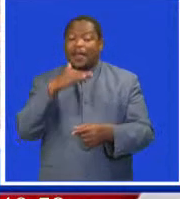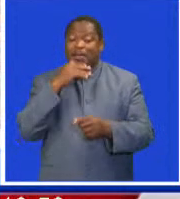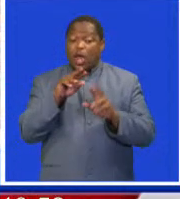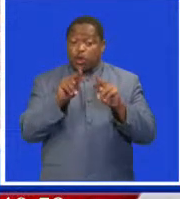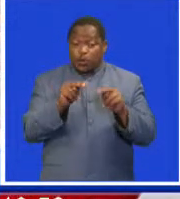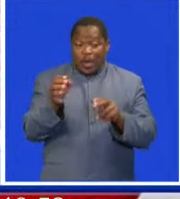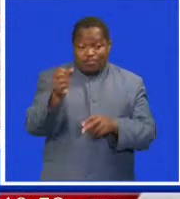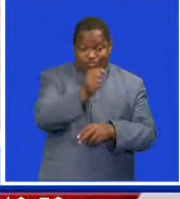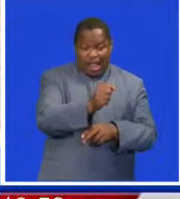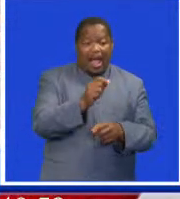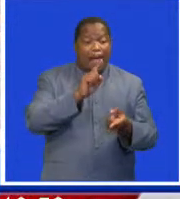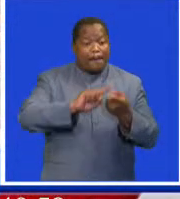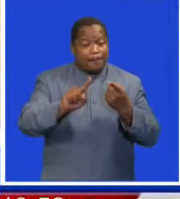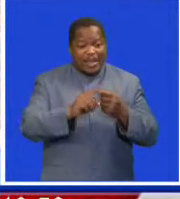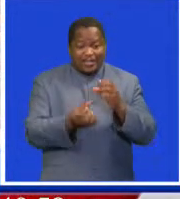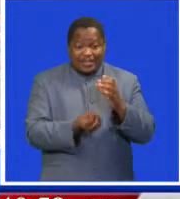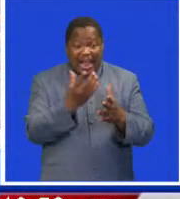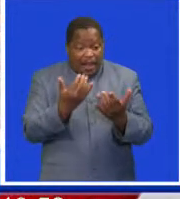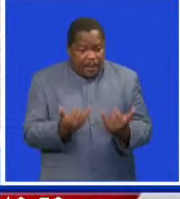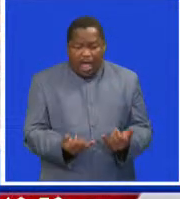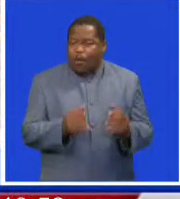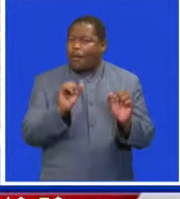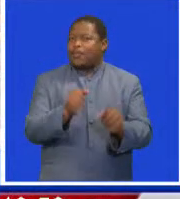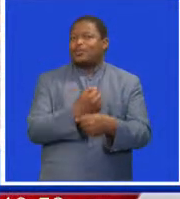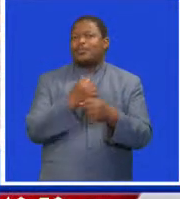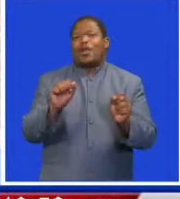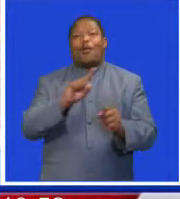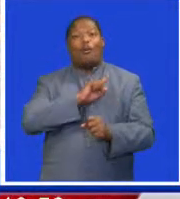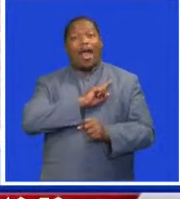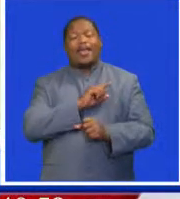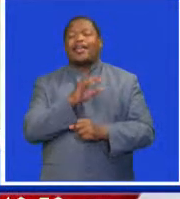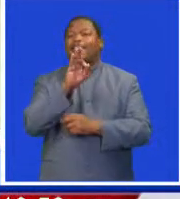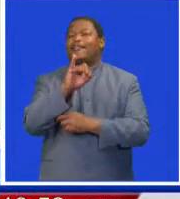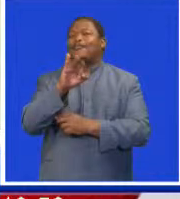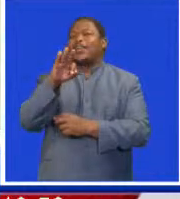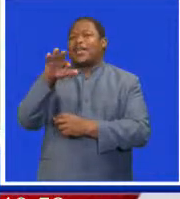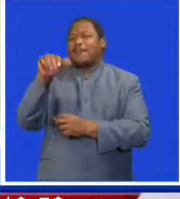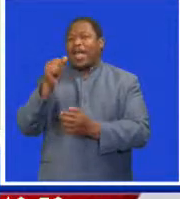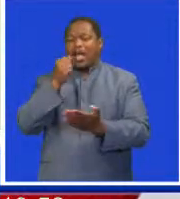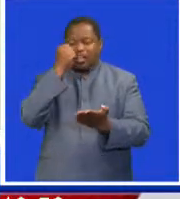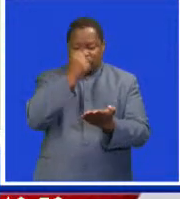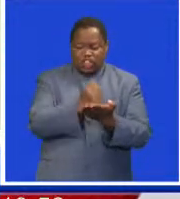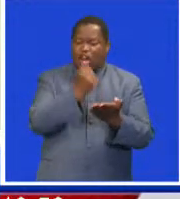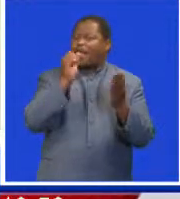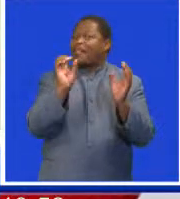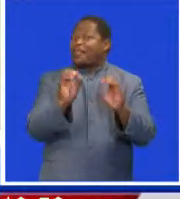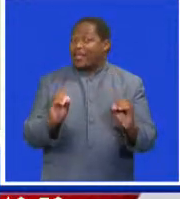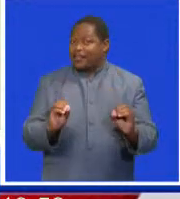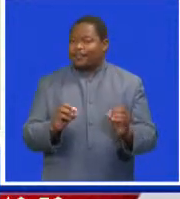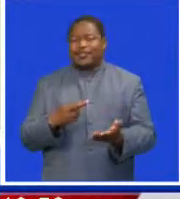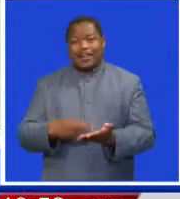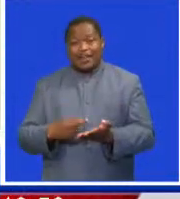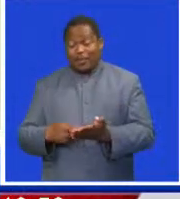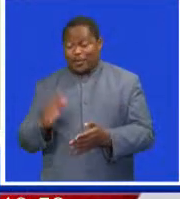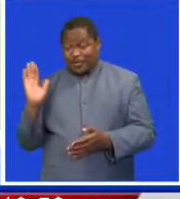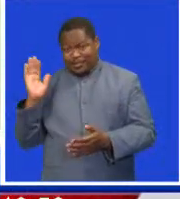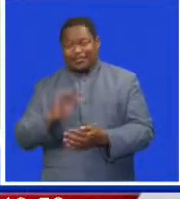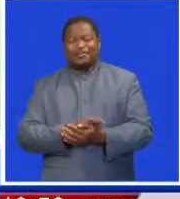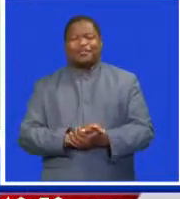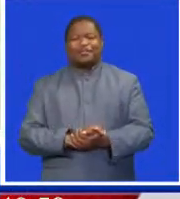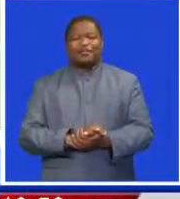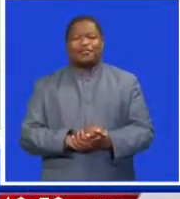ibhola emhlabeni i-FIFA. Sinembiko. Amacembu akuleli sekavele acalile kuthenga abadlali kulamanye